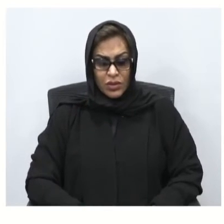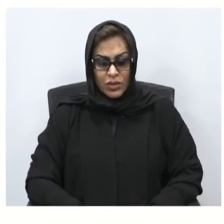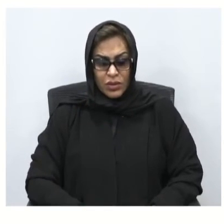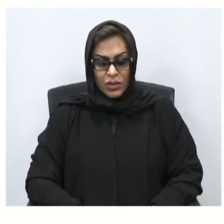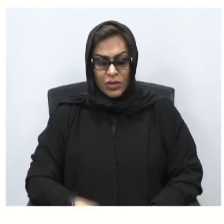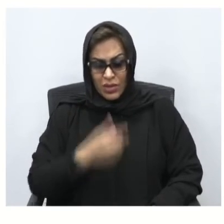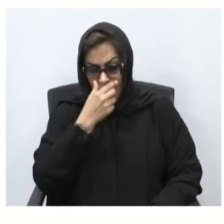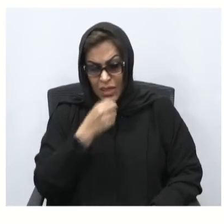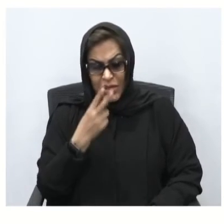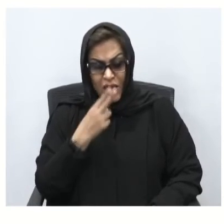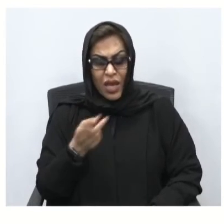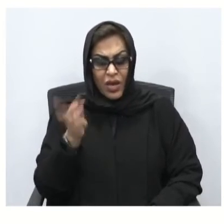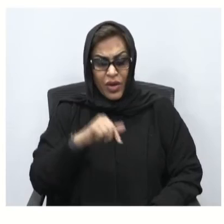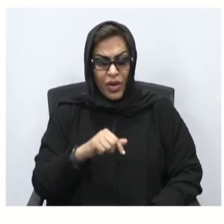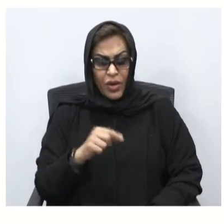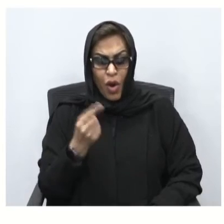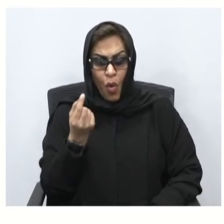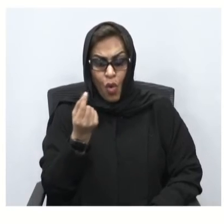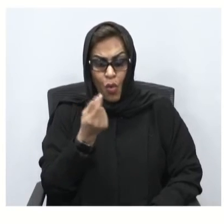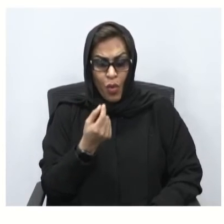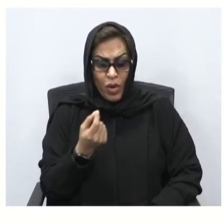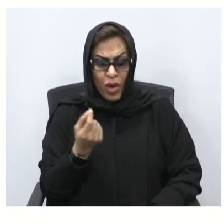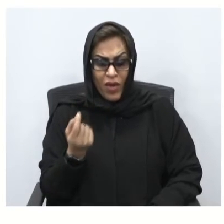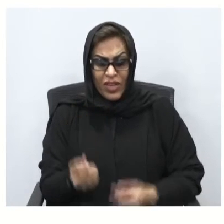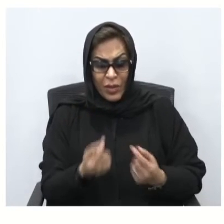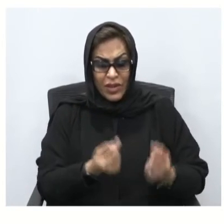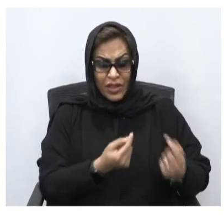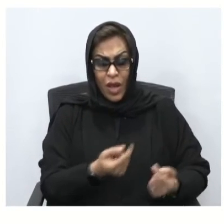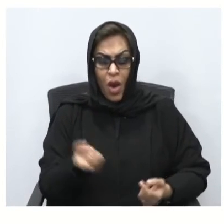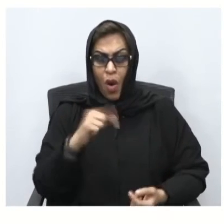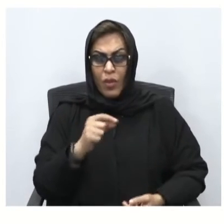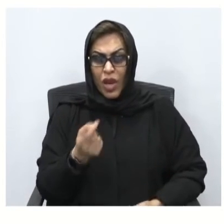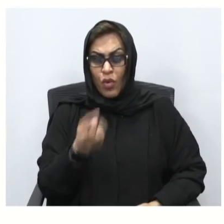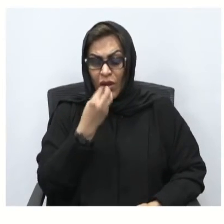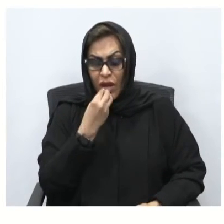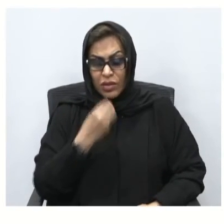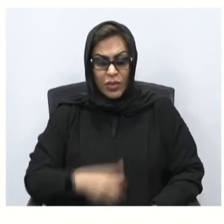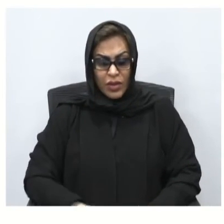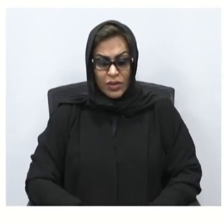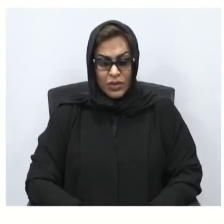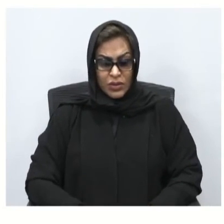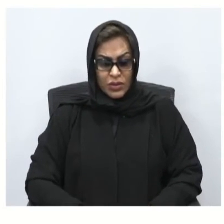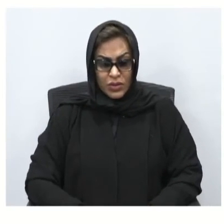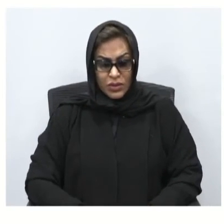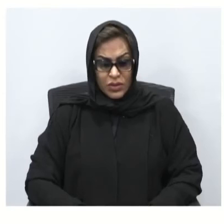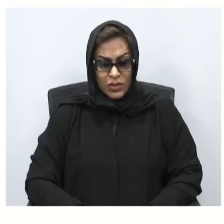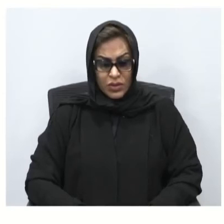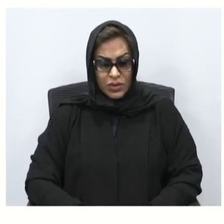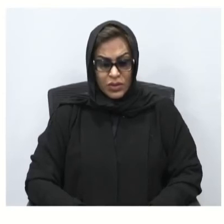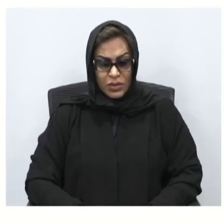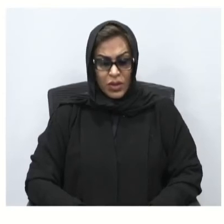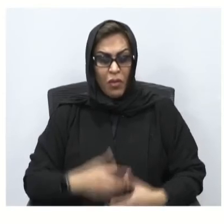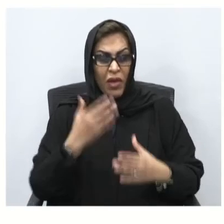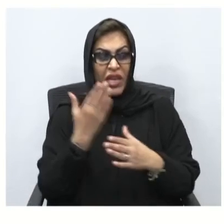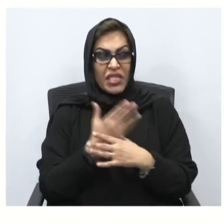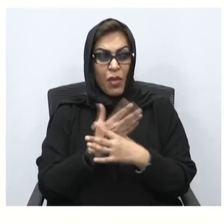مثل رائحه السجائر او حبوب اللقاح او اي مواد كيميائيه مسرطنه ما